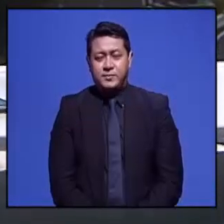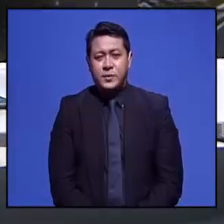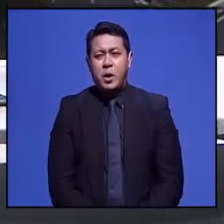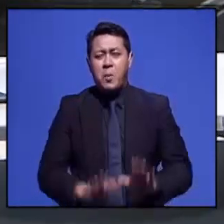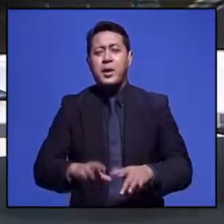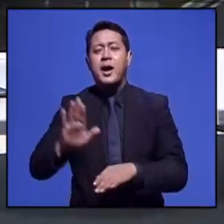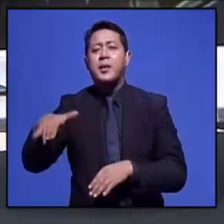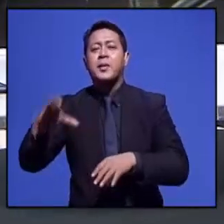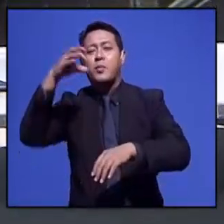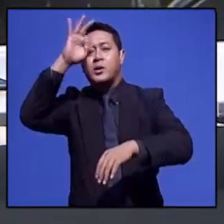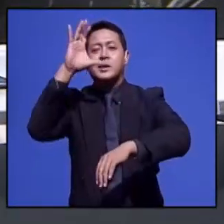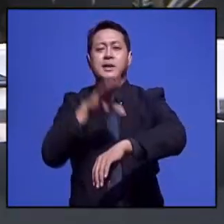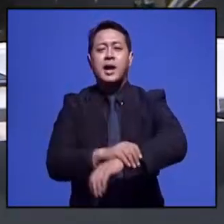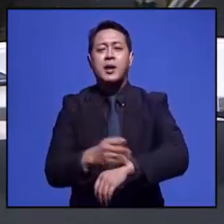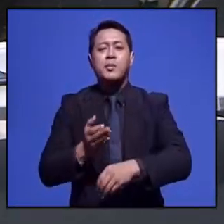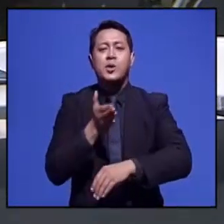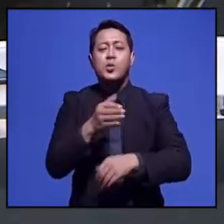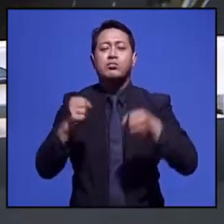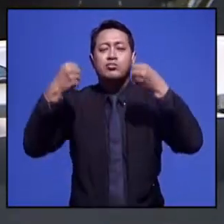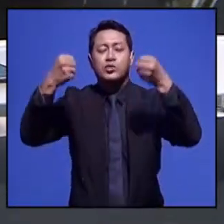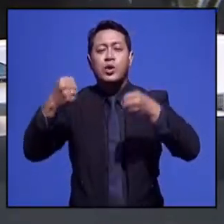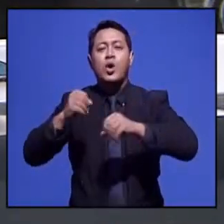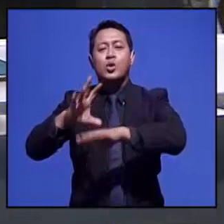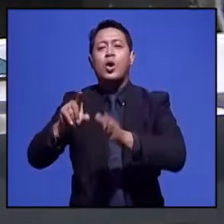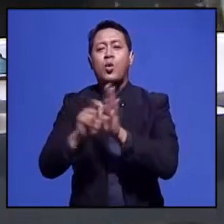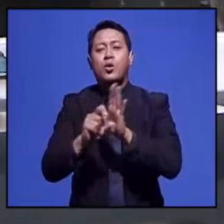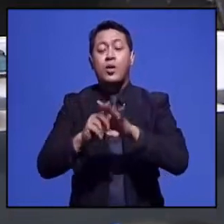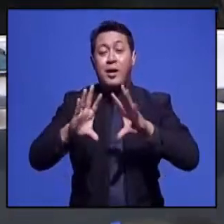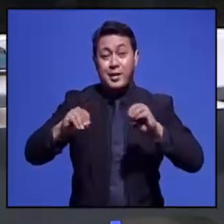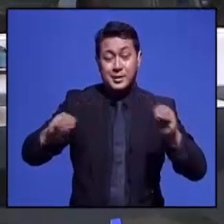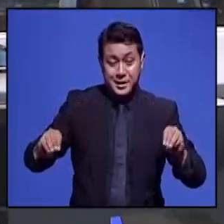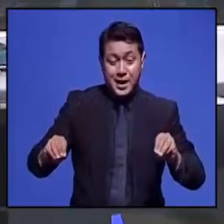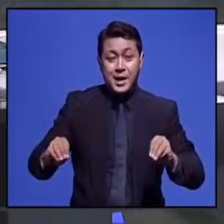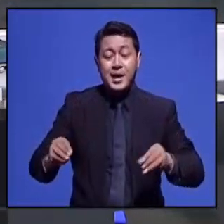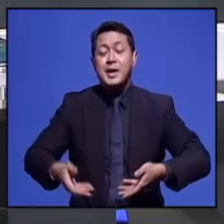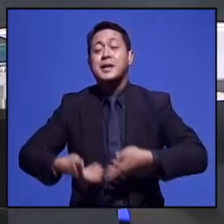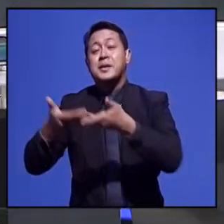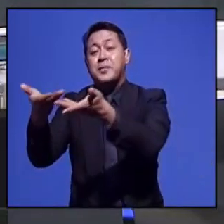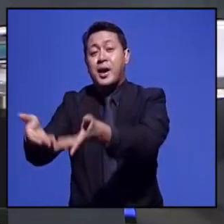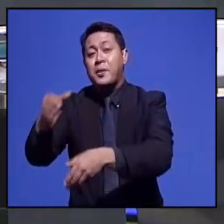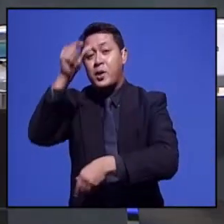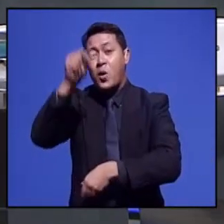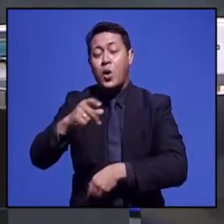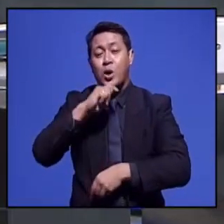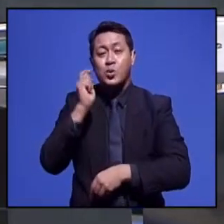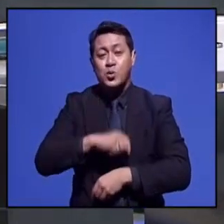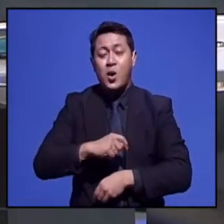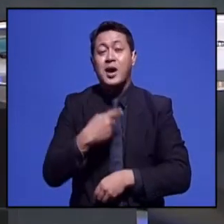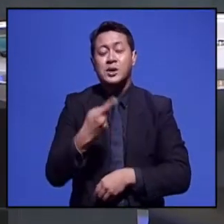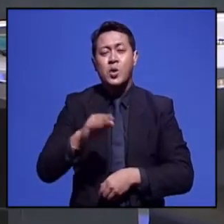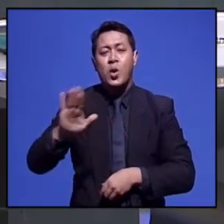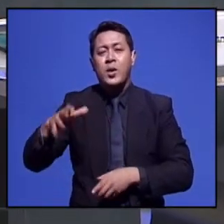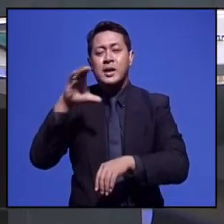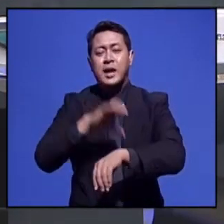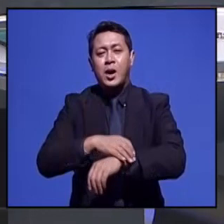Pemirsa, puluhan remaja yang ditangkap saat akan ikut unjuk rasa menolak Omnibus Law Undang-Undang Cipta Kerja dikembalikan ke orang tuanya. Salah satu remaja